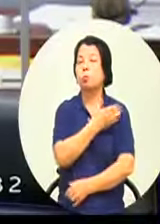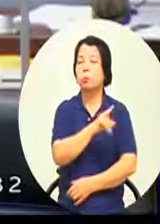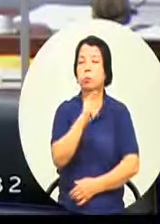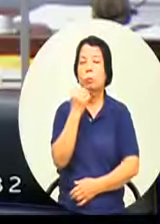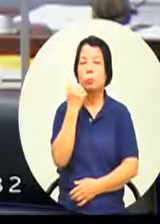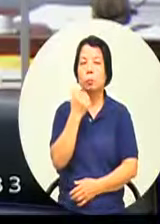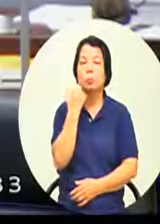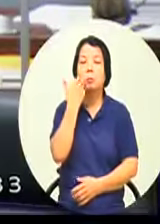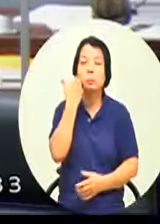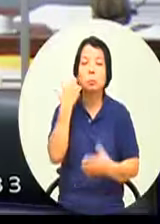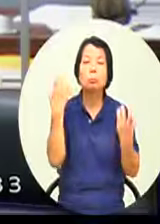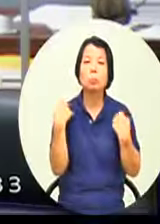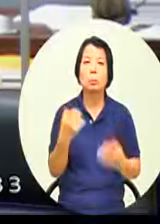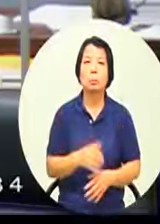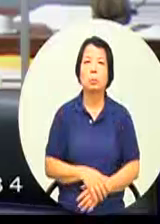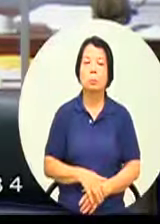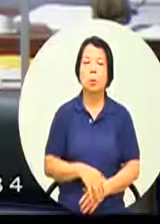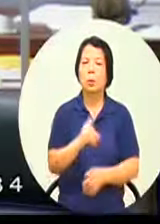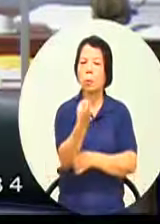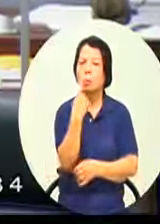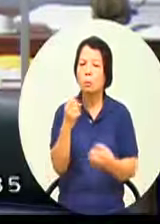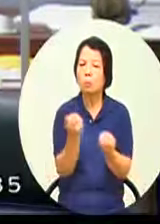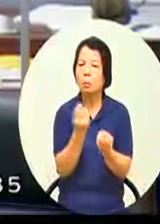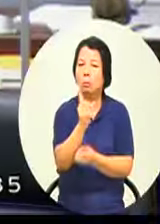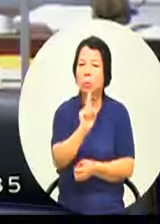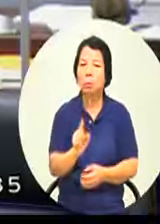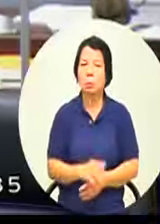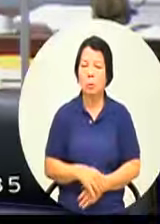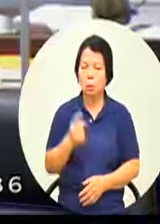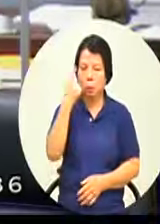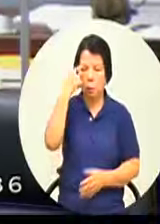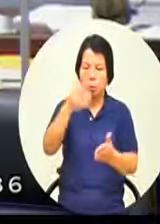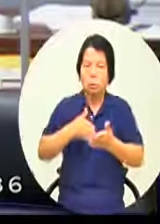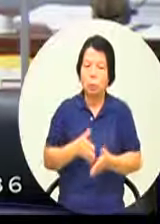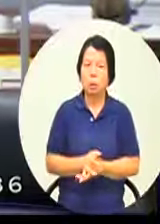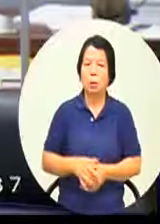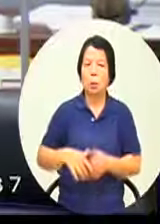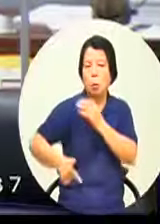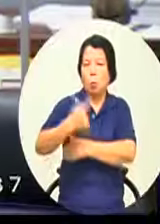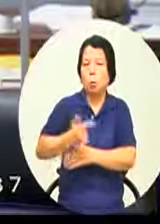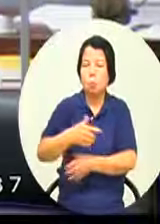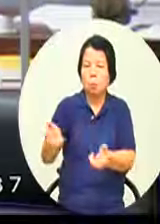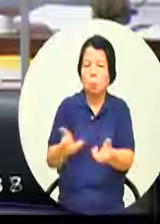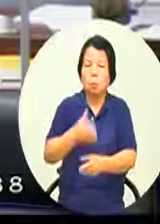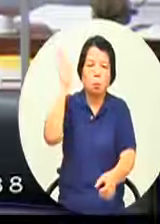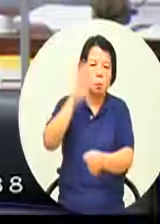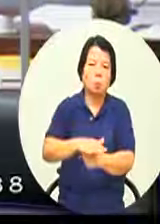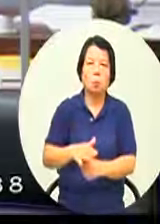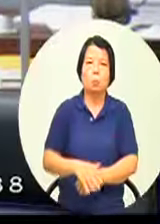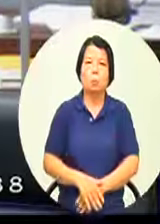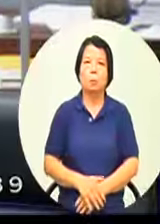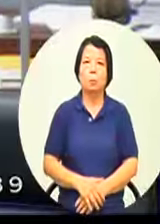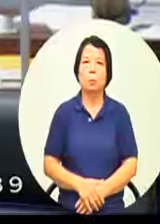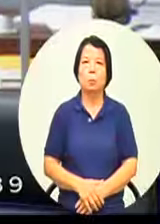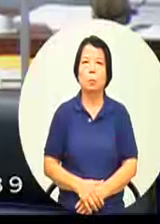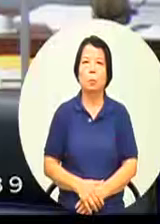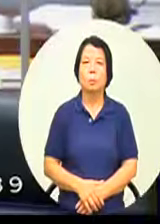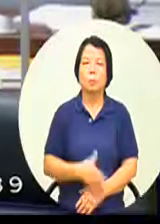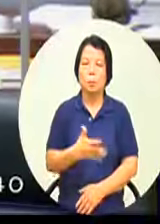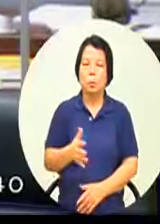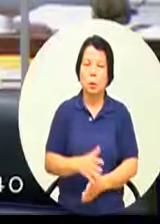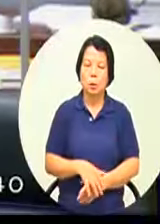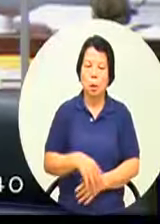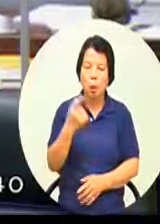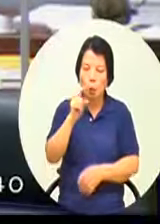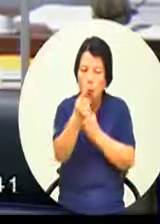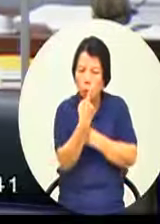是谁的原因造成这个坑洞，他们想要的就是快点把这个坑洞能够补起来，能够找出原